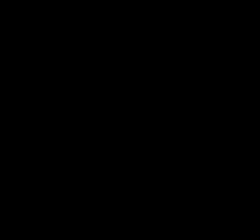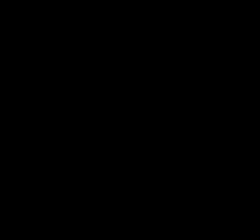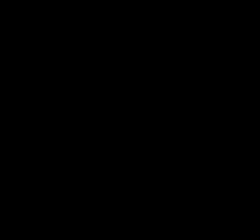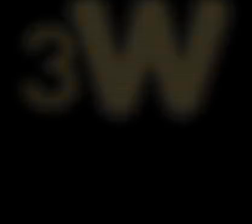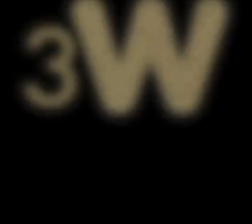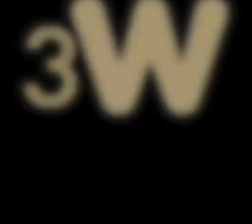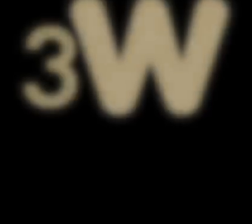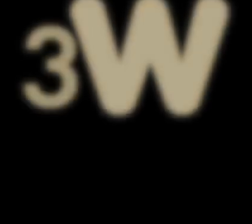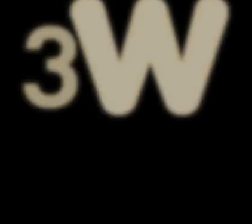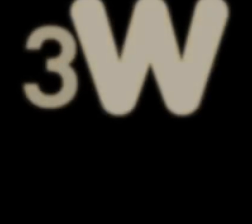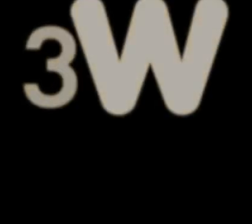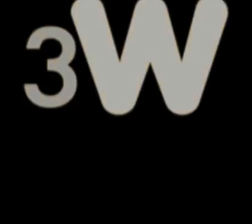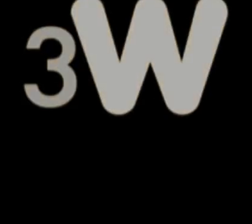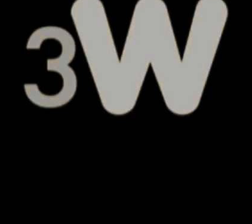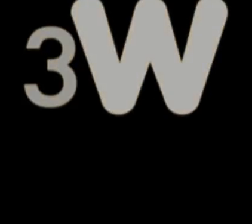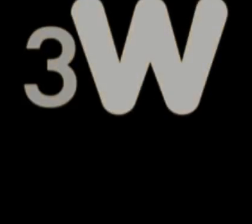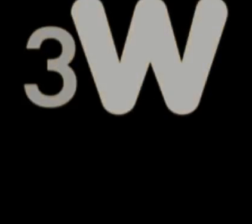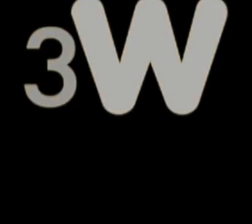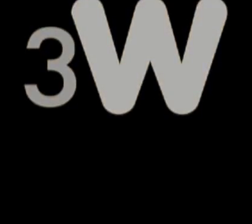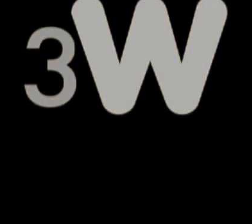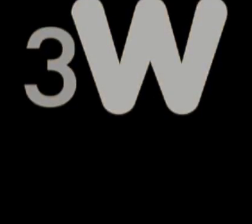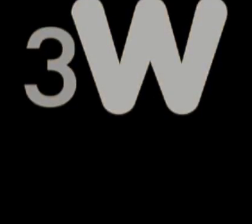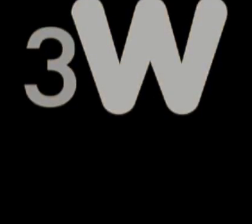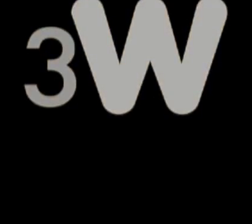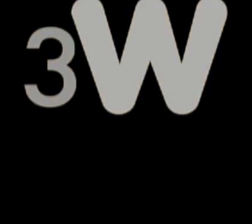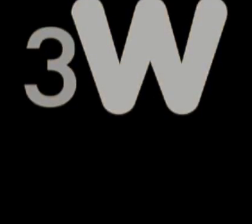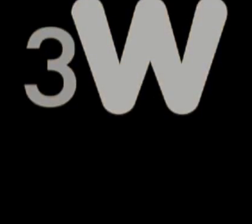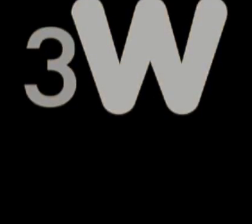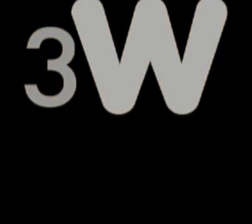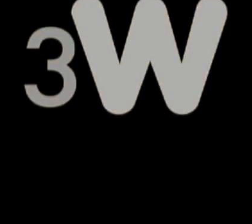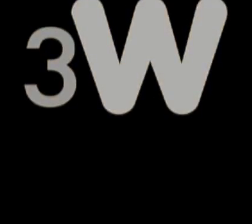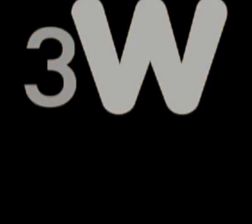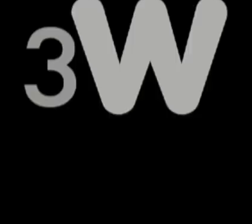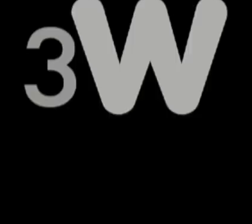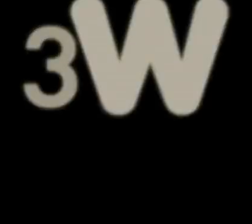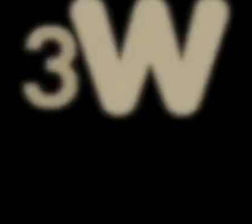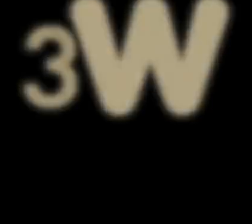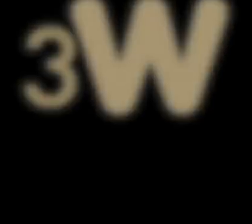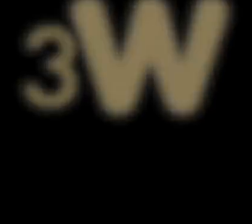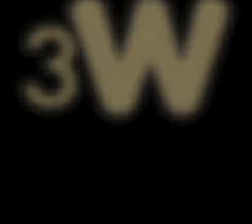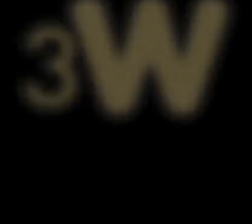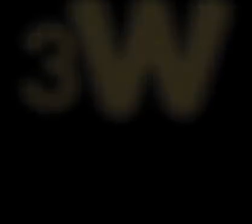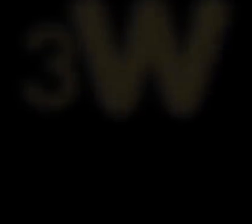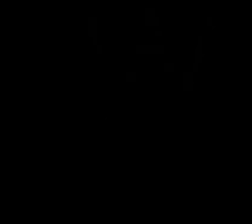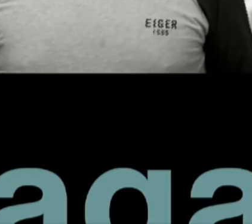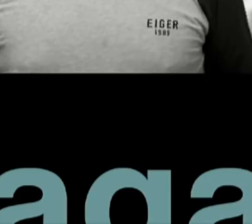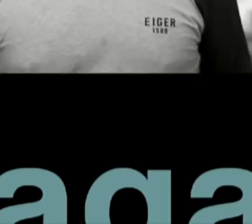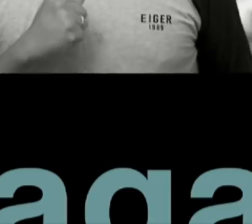Hari dengan tiga wajib, wajib iman, wajib aman, wajib